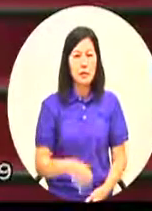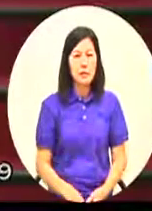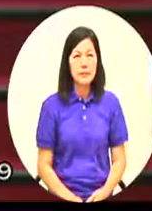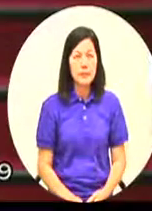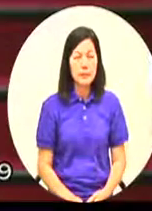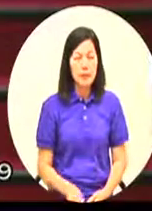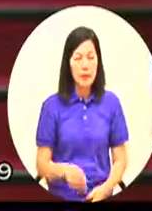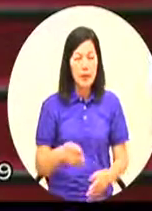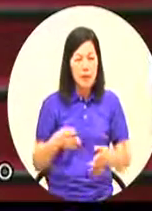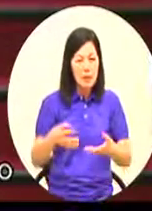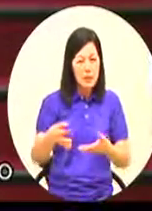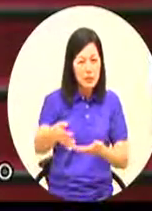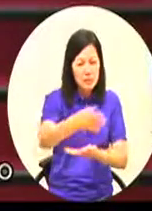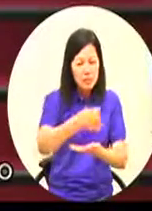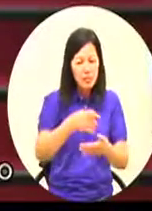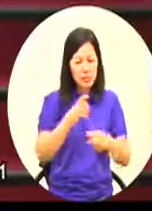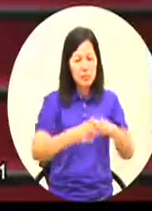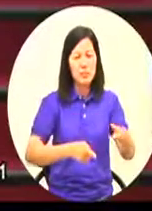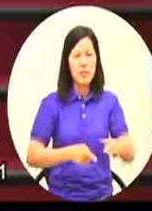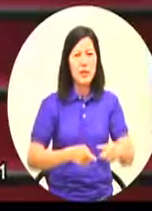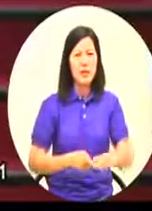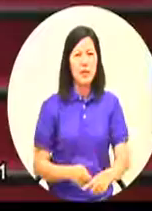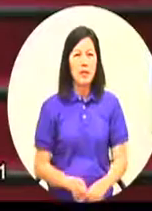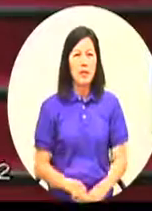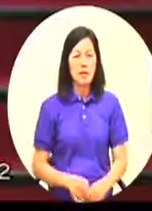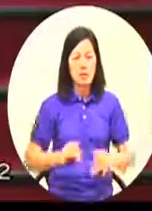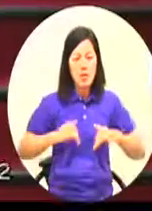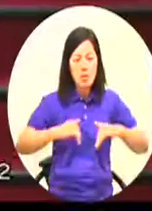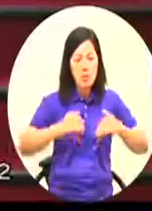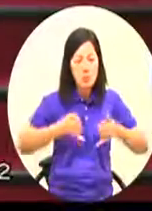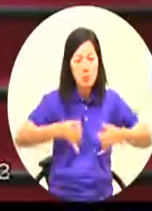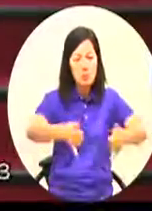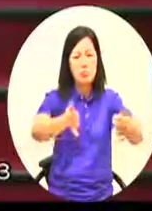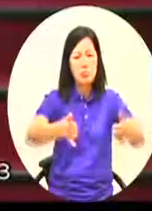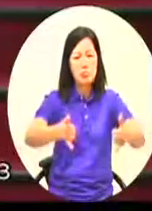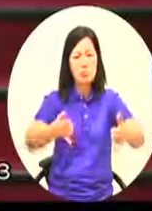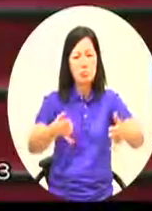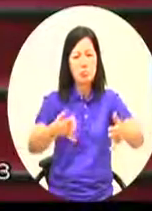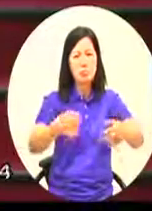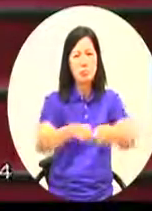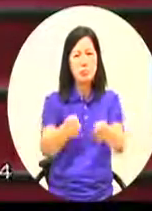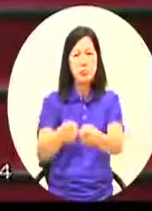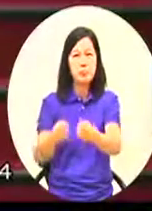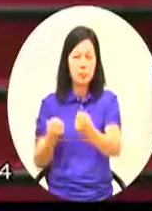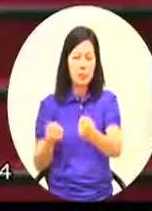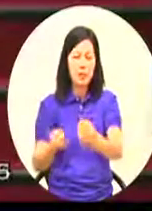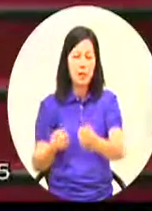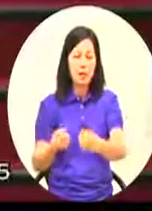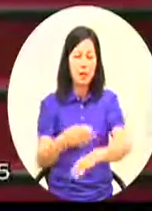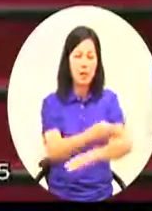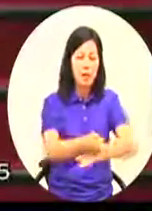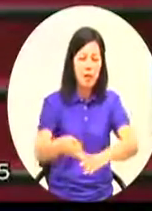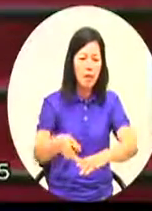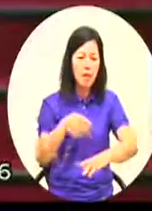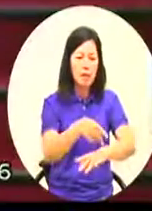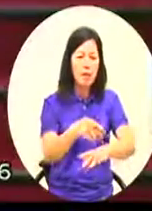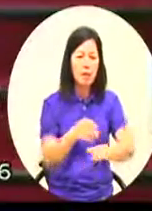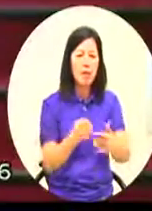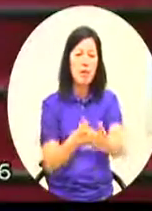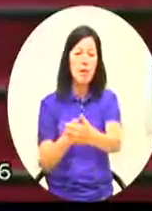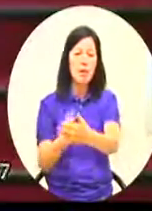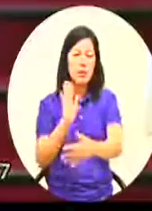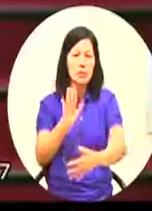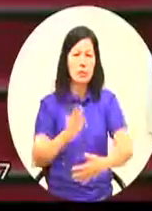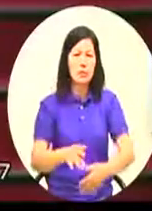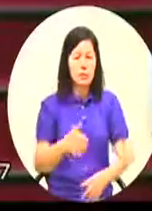半，因为没有路，路被冲毁，要不然就是坑沟，所以就没有办法。但是也感